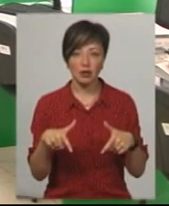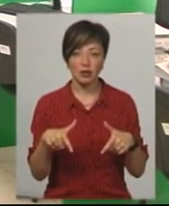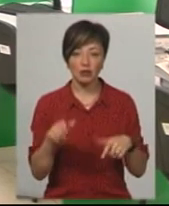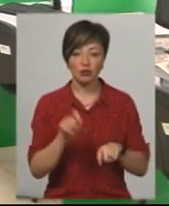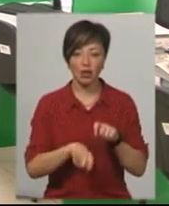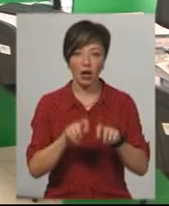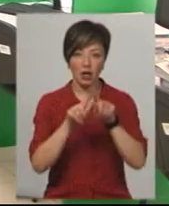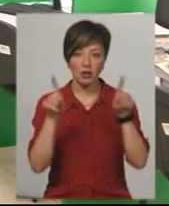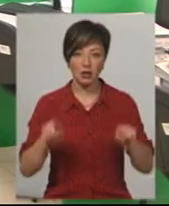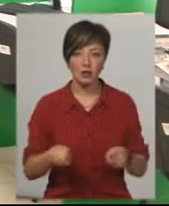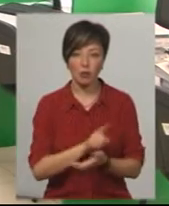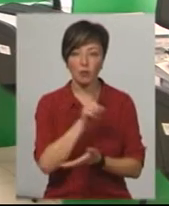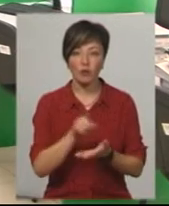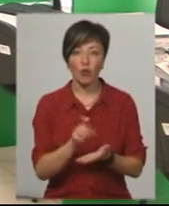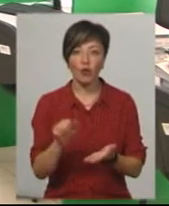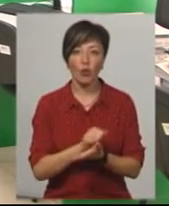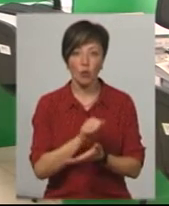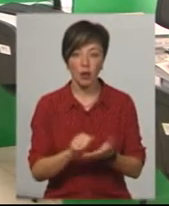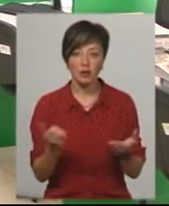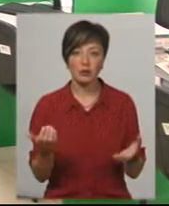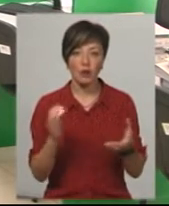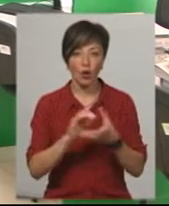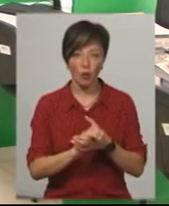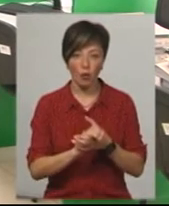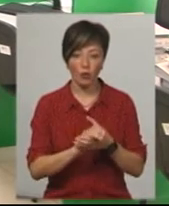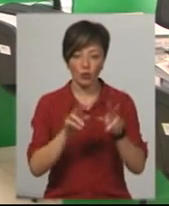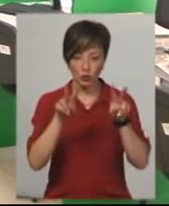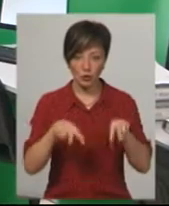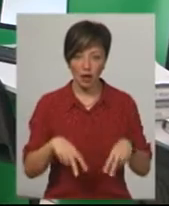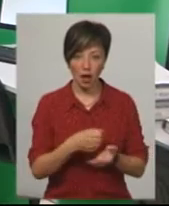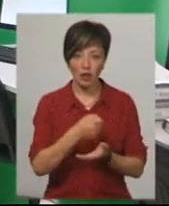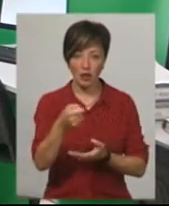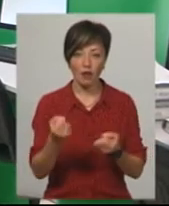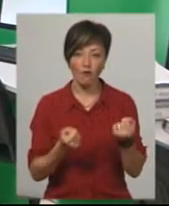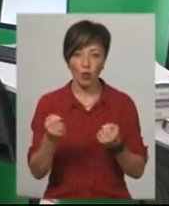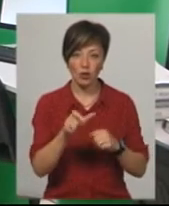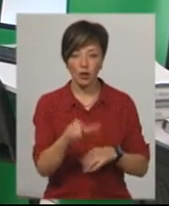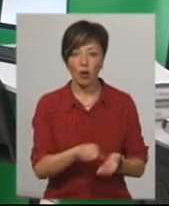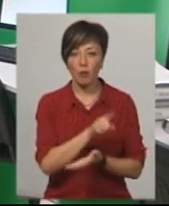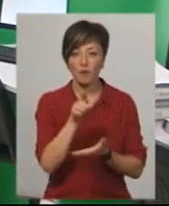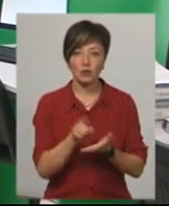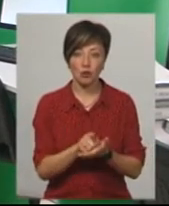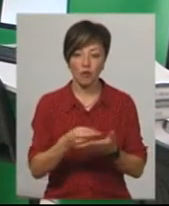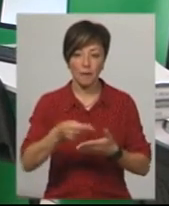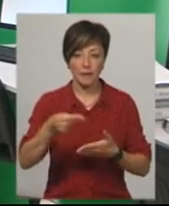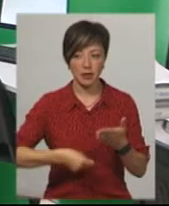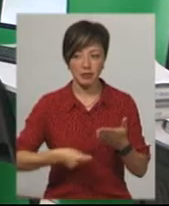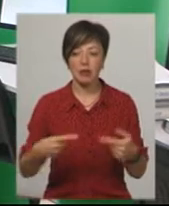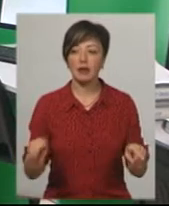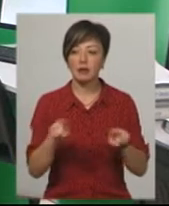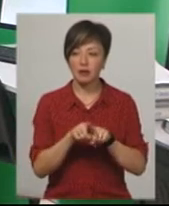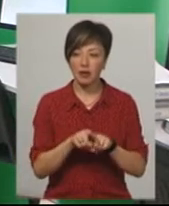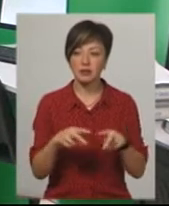Це обов'язковий документ, з яким ознайомлюється кандидат у водії. Він обов'язково ставить там підпис. Таким